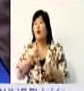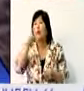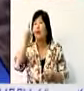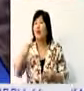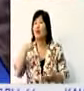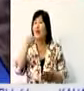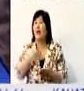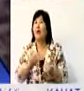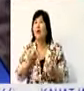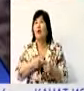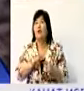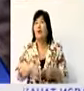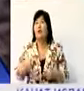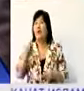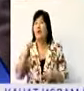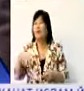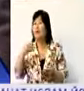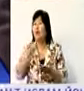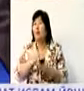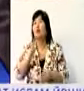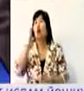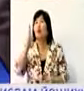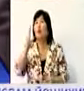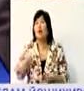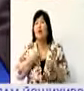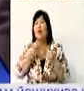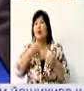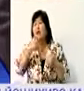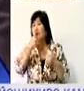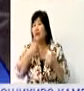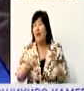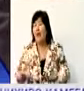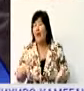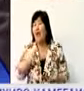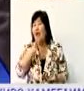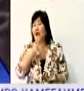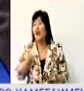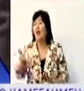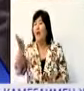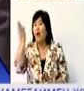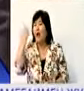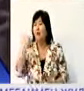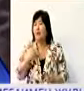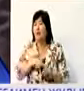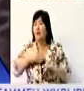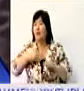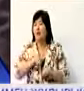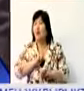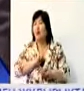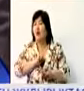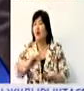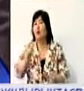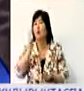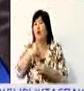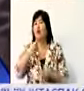дейді. Біз өткенімізді бағаламай, болашақты баянды ете алмаймыз. Заманында кемеңгер қара қылды қақ жарып, турасын